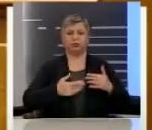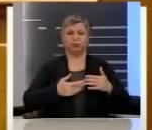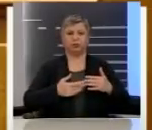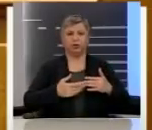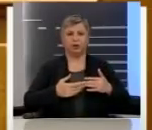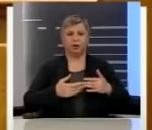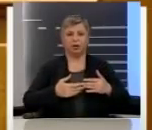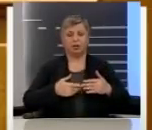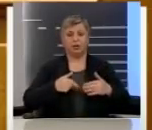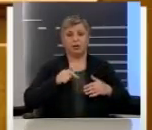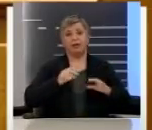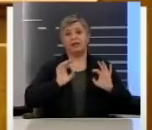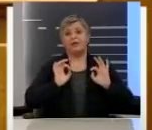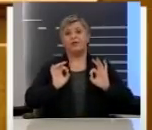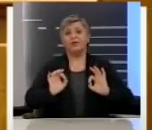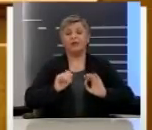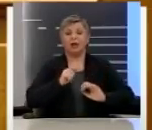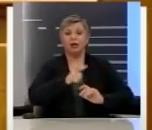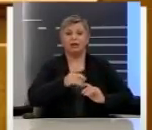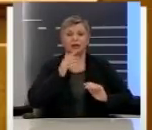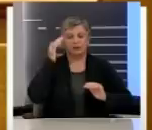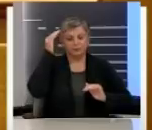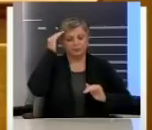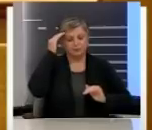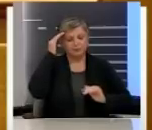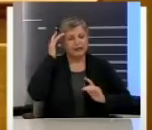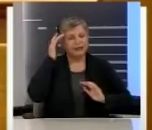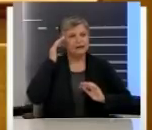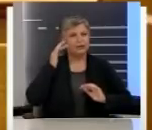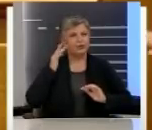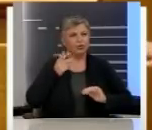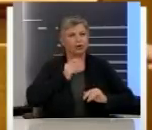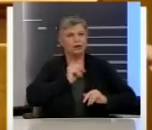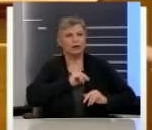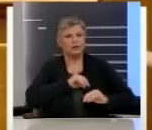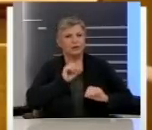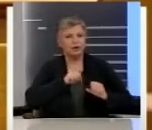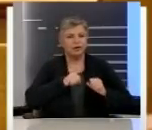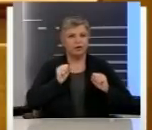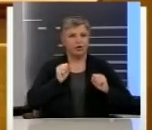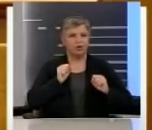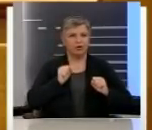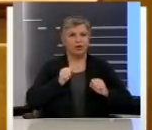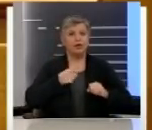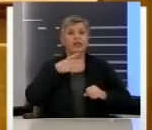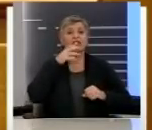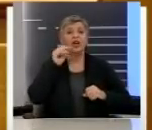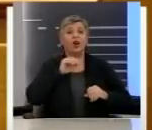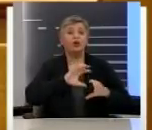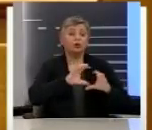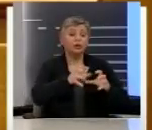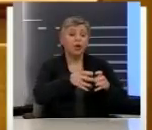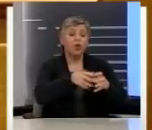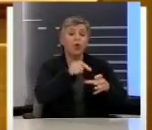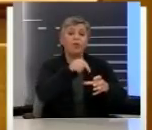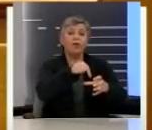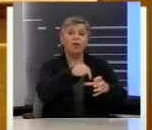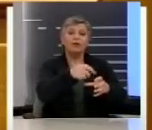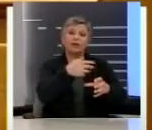κόστους ή της πολύ πιο ισχυρής από ό,τι φαίνεται ακροδεξιάς σας πτέρυγας,